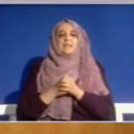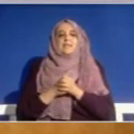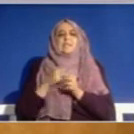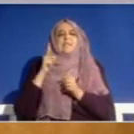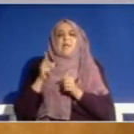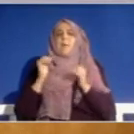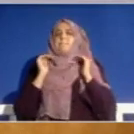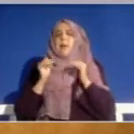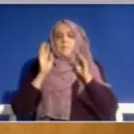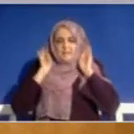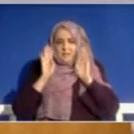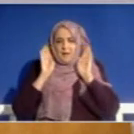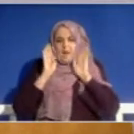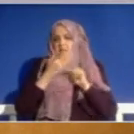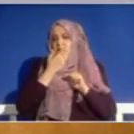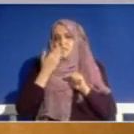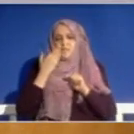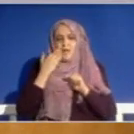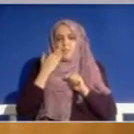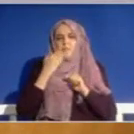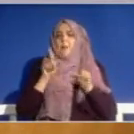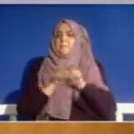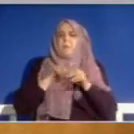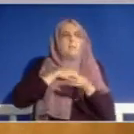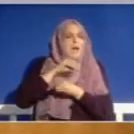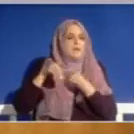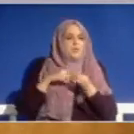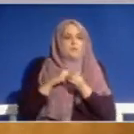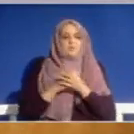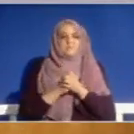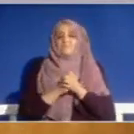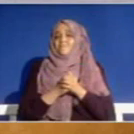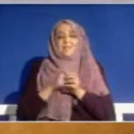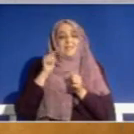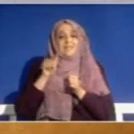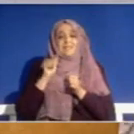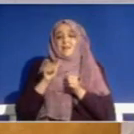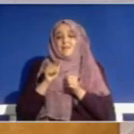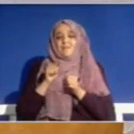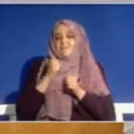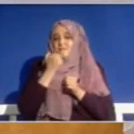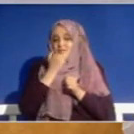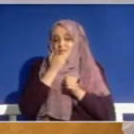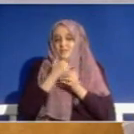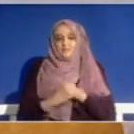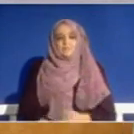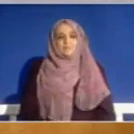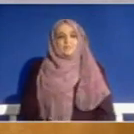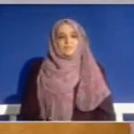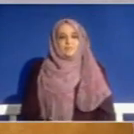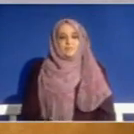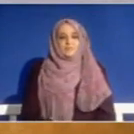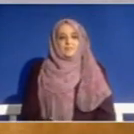مهما صلى مهما صام مهما حج واعتمر فأمره مردود عليه، نفى صفة الإيمان عليه،